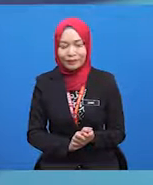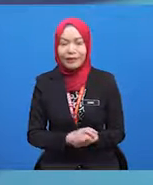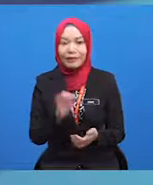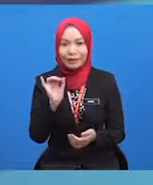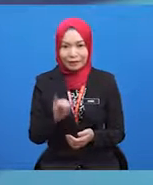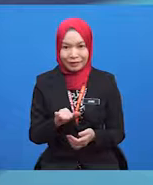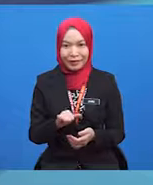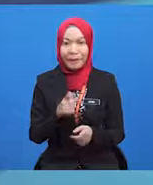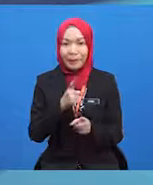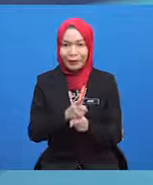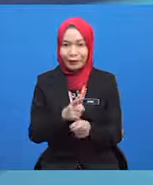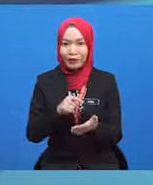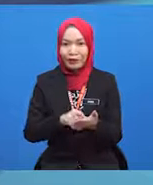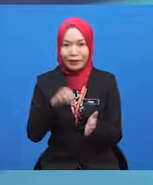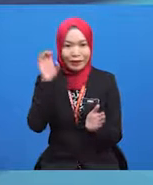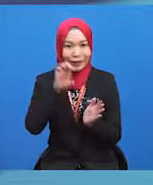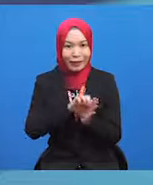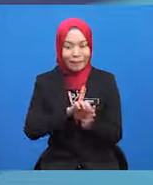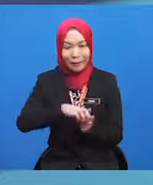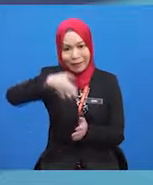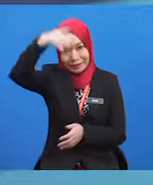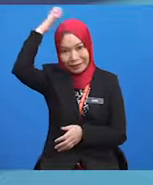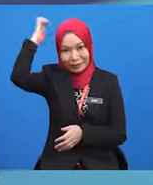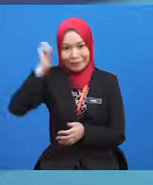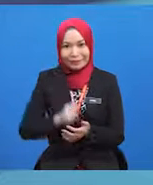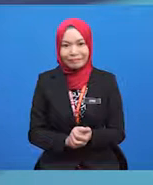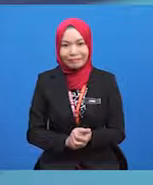Ya, betul. Ini gambar seekor singa.